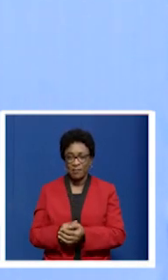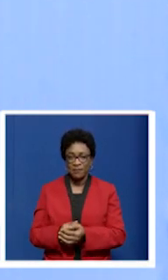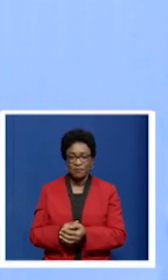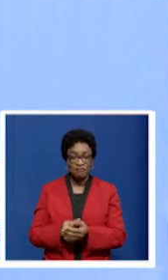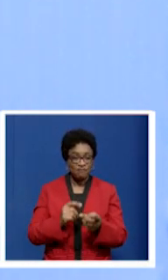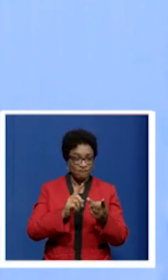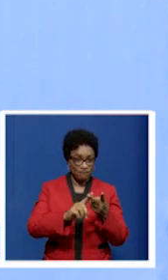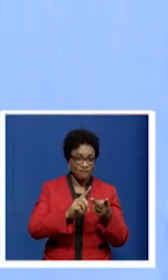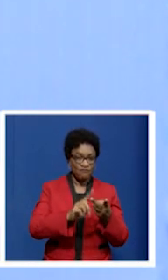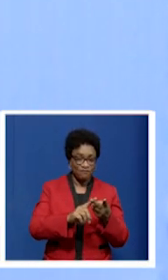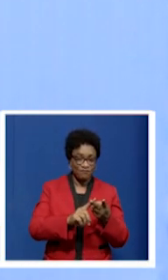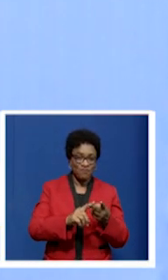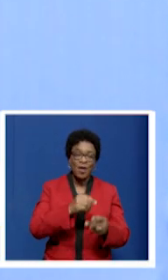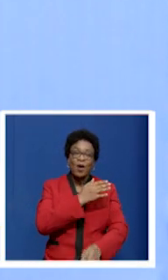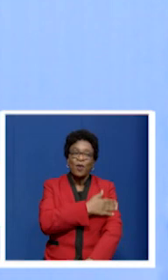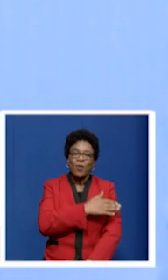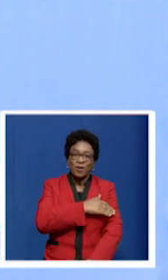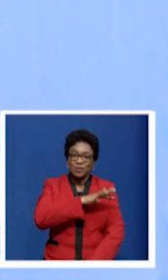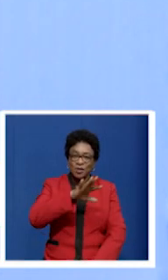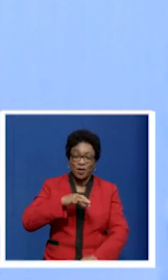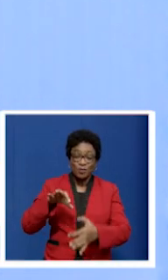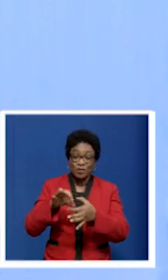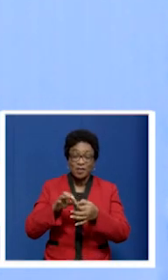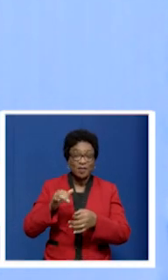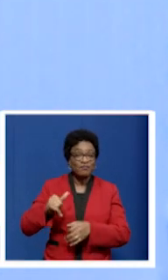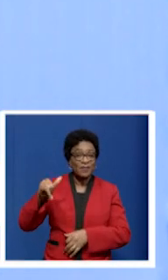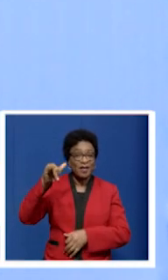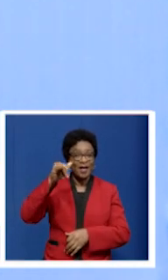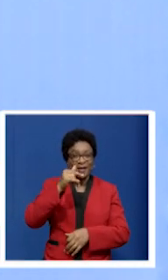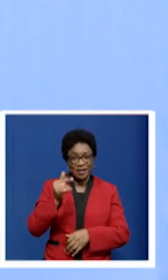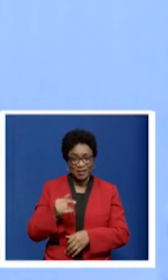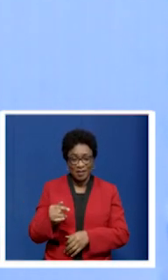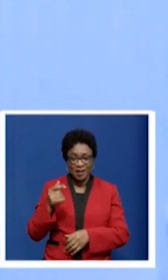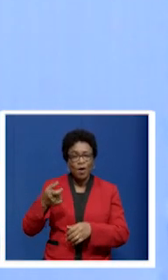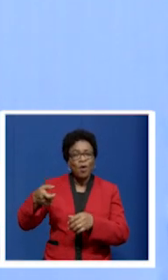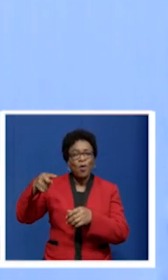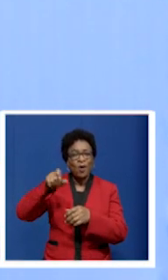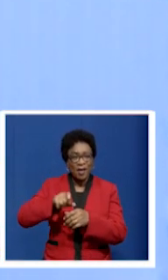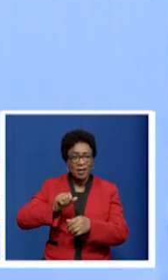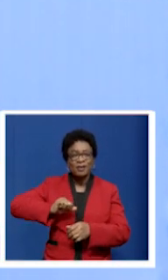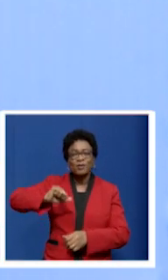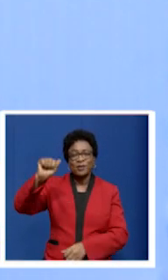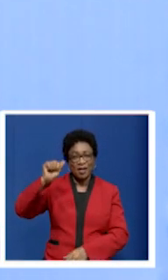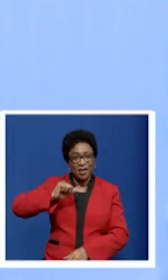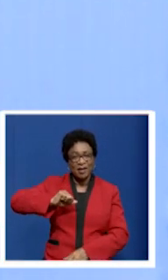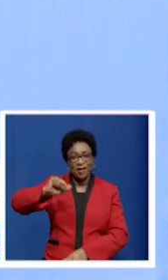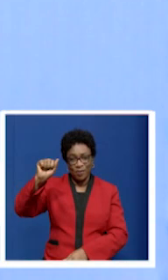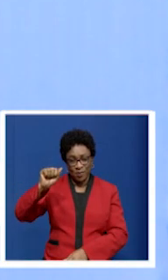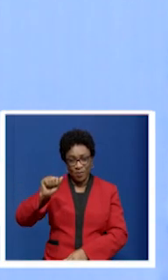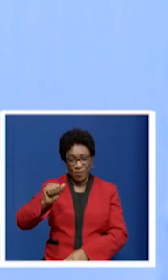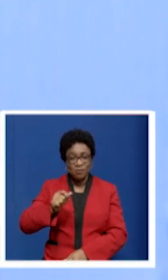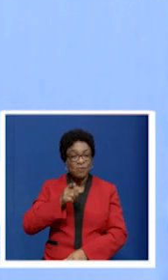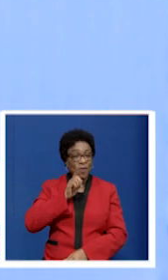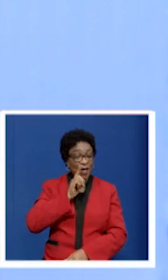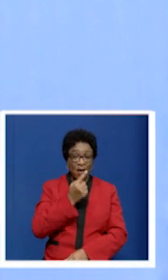la Pili watumishi wetu wa shirika la ndege Tanzania ongezeni uzalendo na Kila